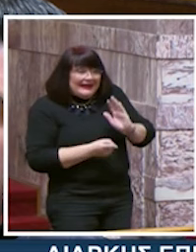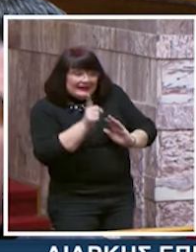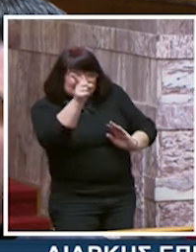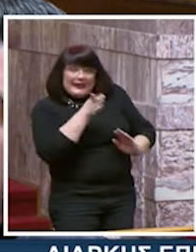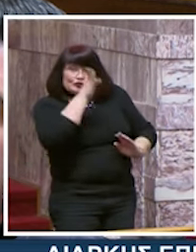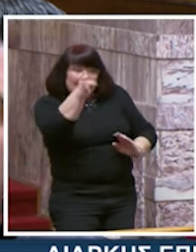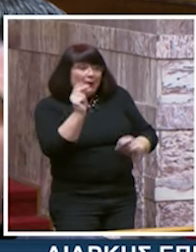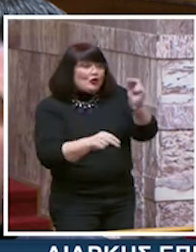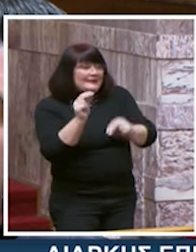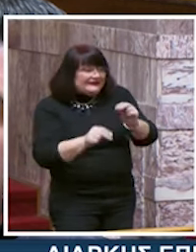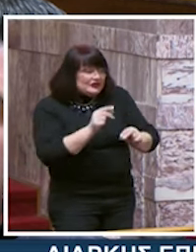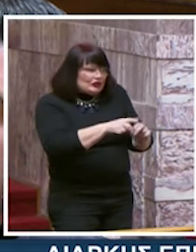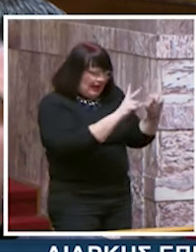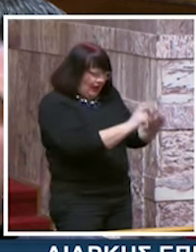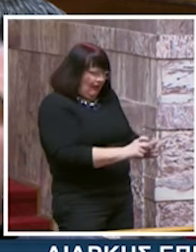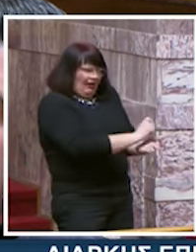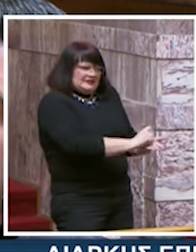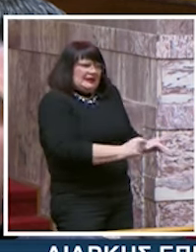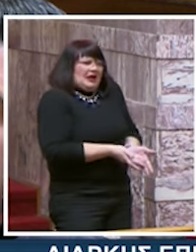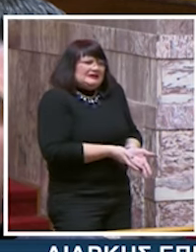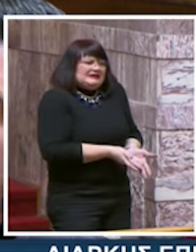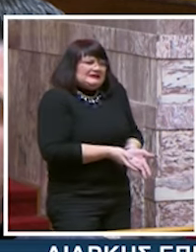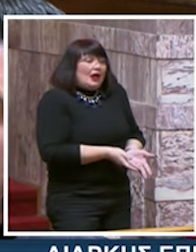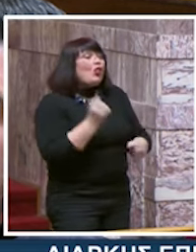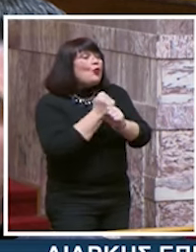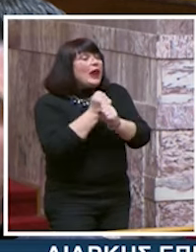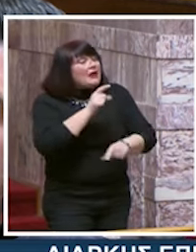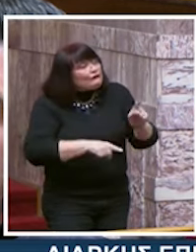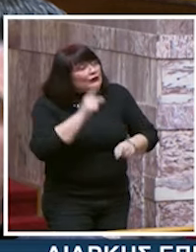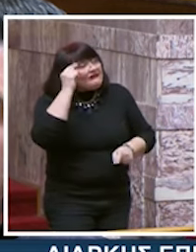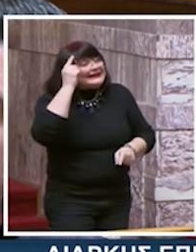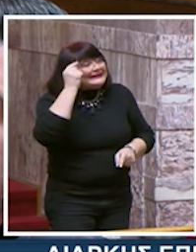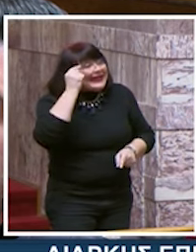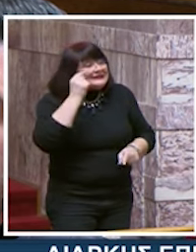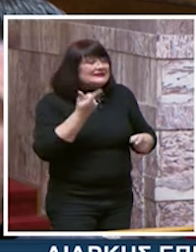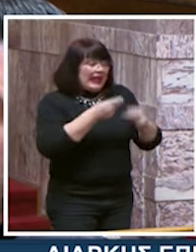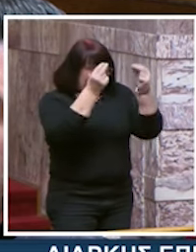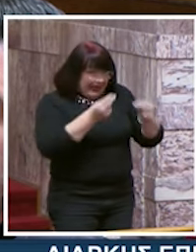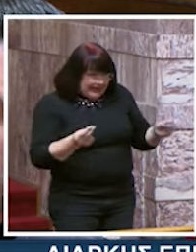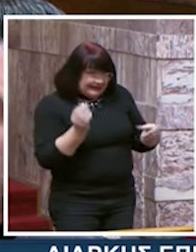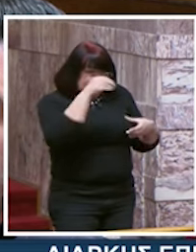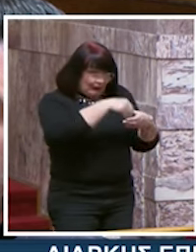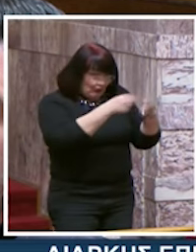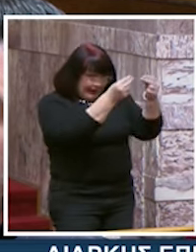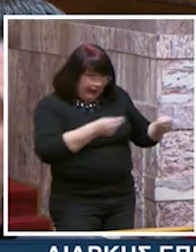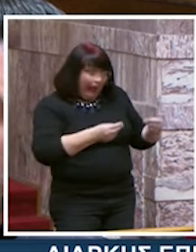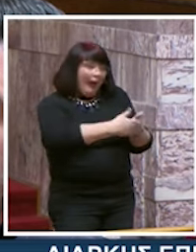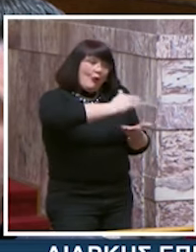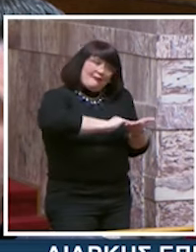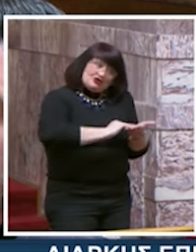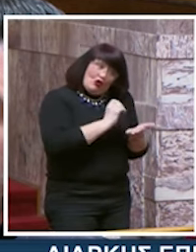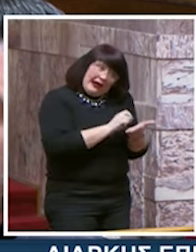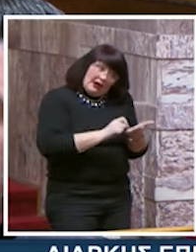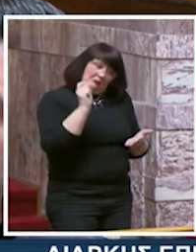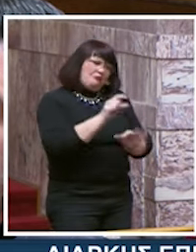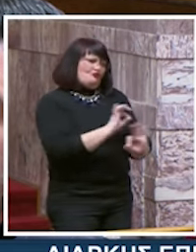ψηφίσουμε. Ακόμα και για τους φοιτητές που δουλεύουν σεζόν, η επιστολική ψήφος δεν λύνει το πρόβλημα της συμμετοχής. Με την κατάσταση που επικρατεί στο